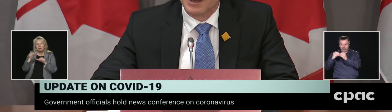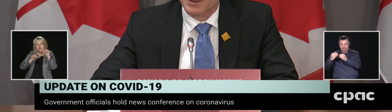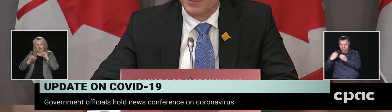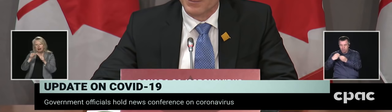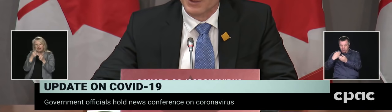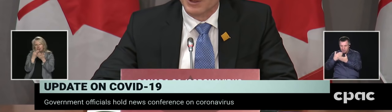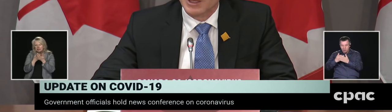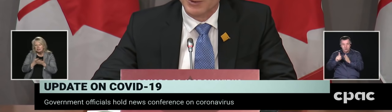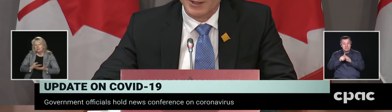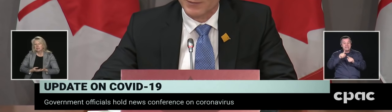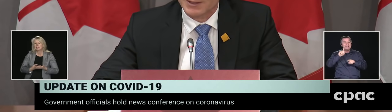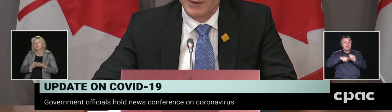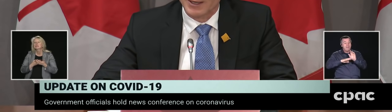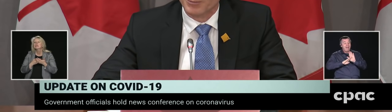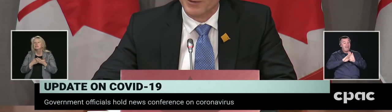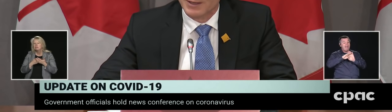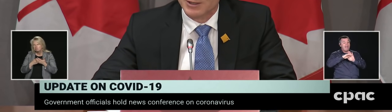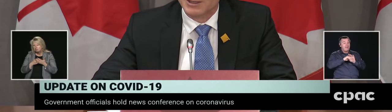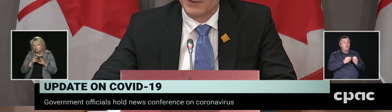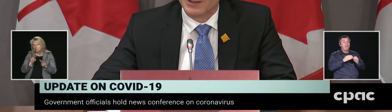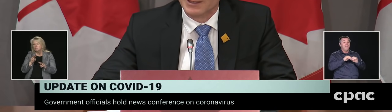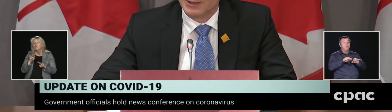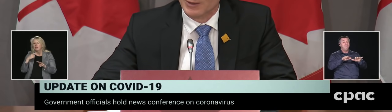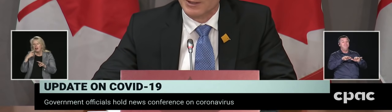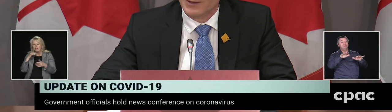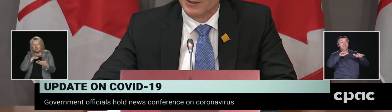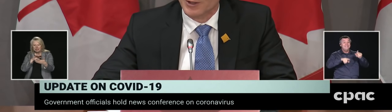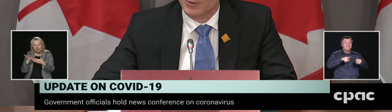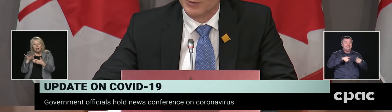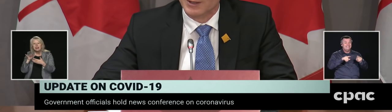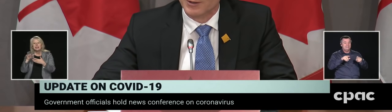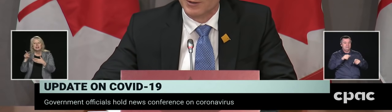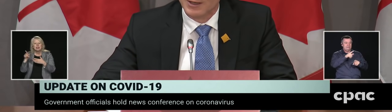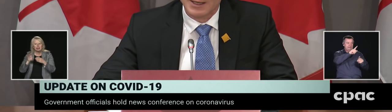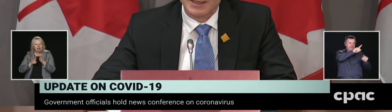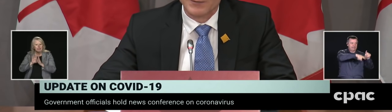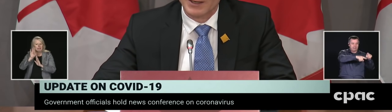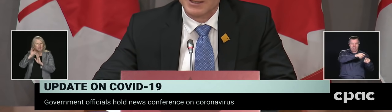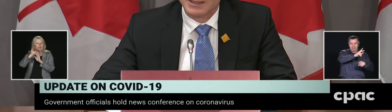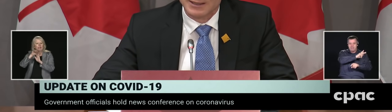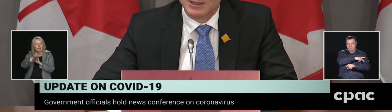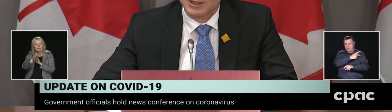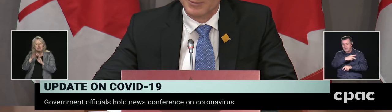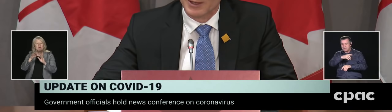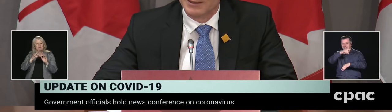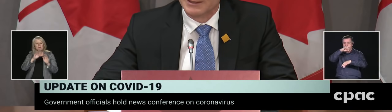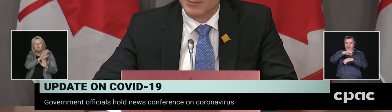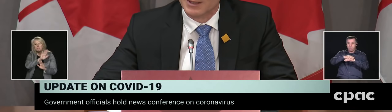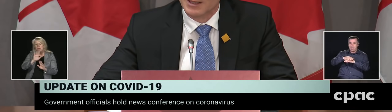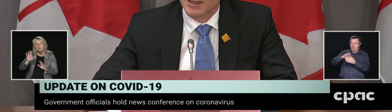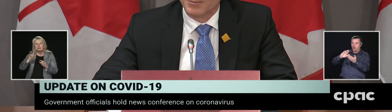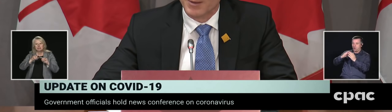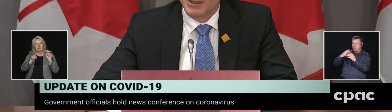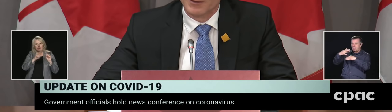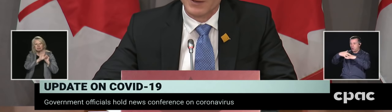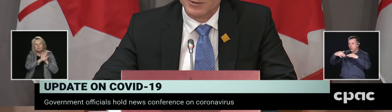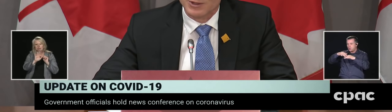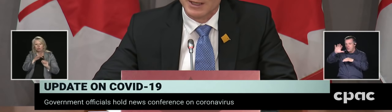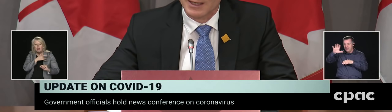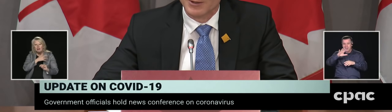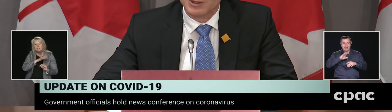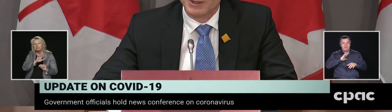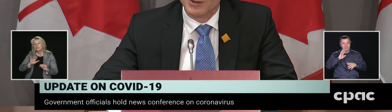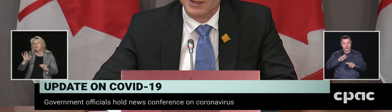existent, que ce soit dans différentes provinces, différents territoires, différentes communautés autochtones. Il y a différentes stratégies qui pourraient être examinées. Mais maintenant, de